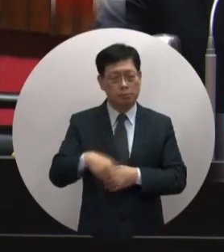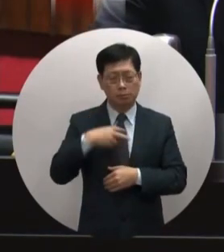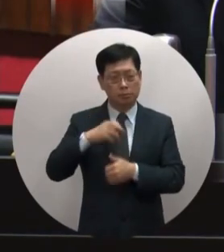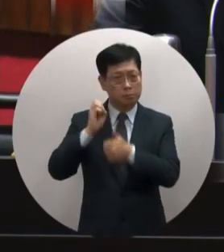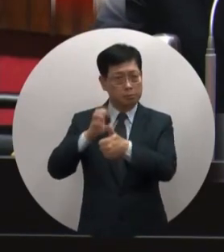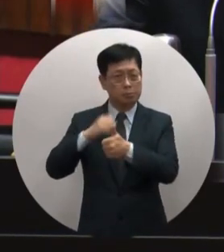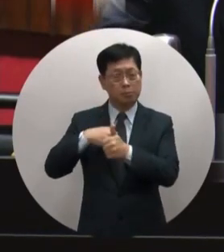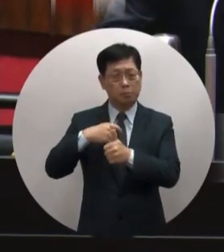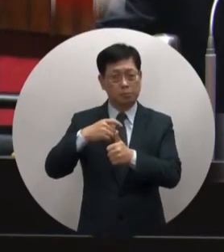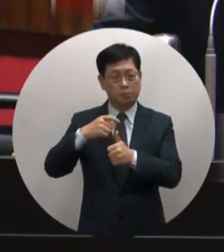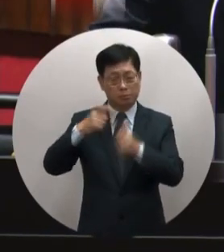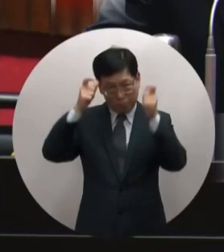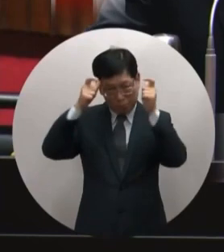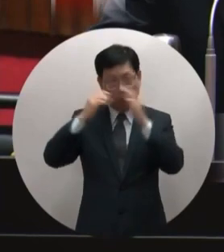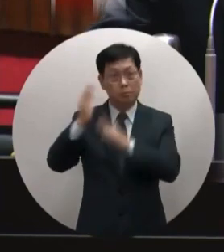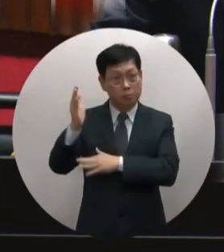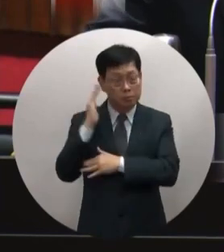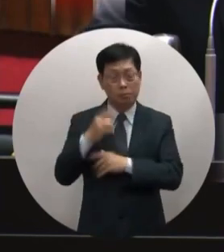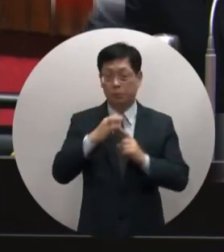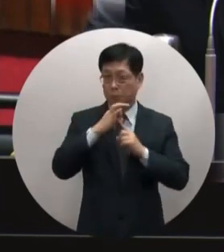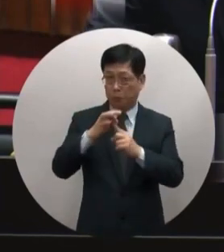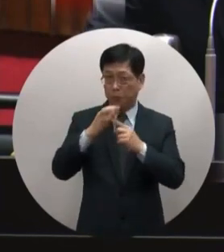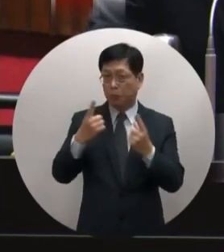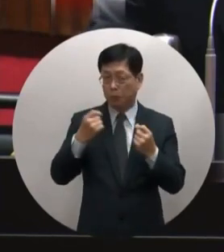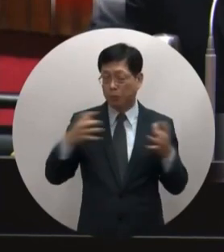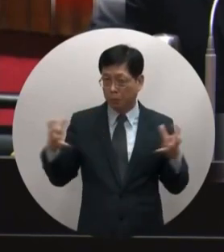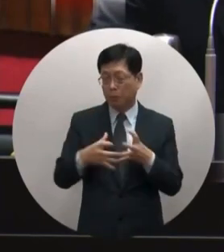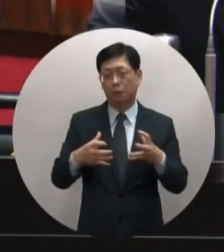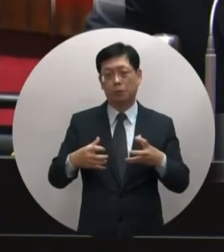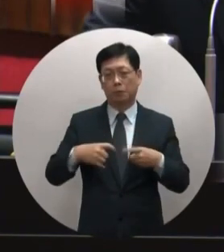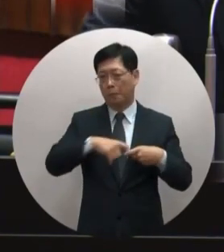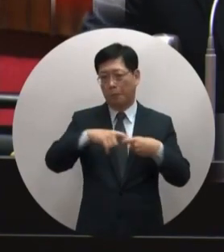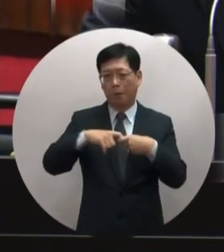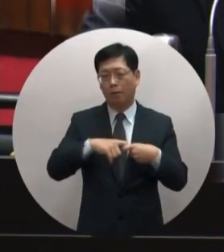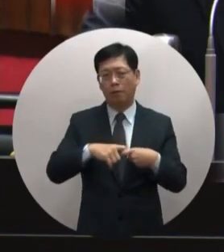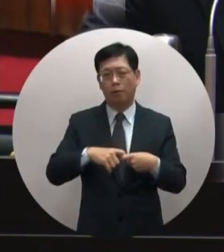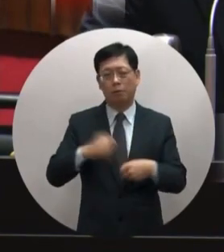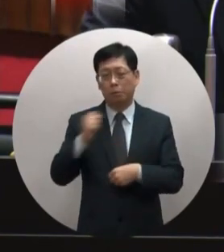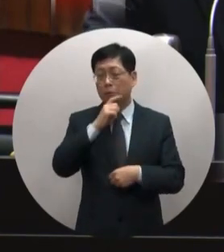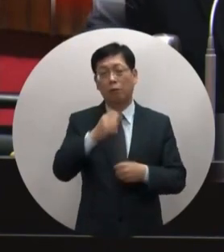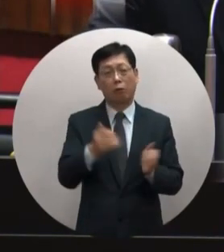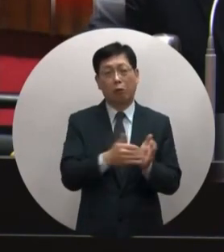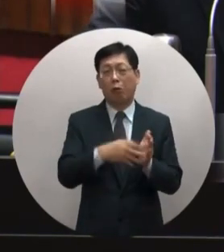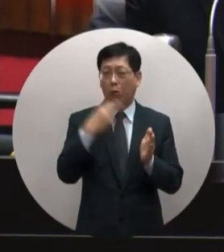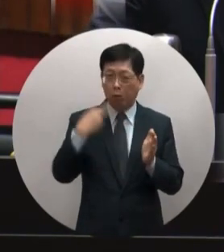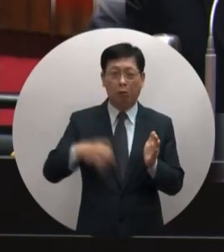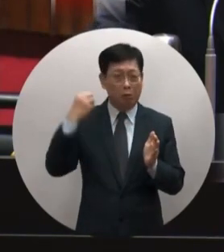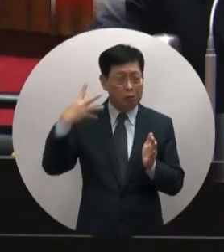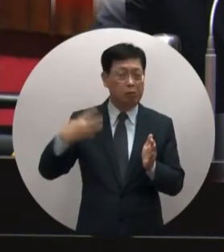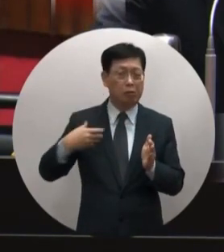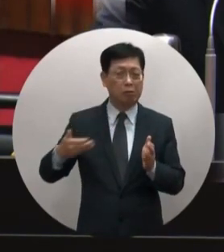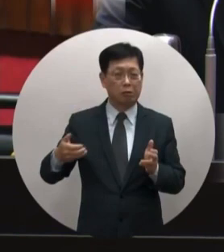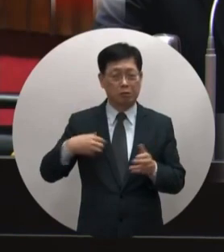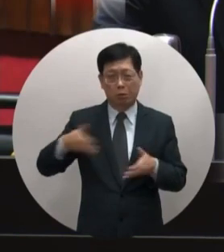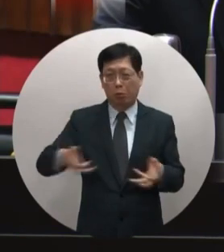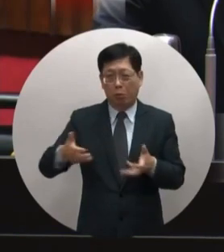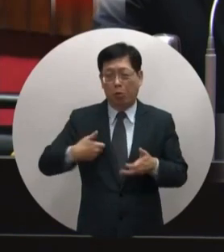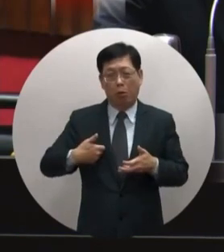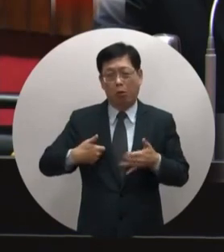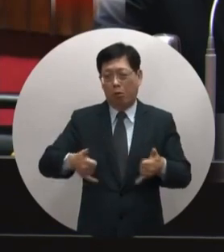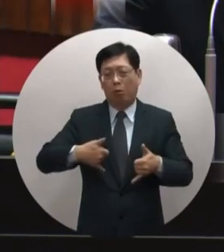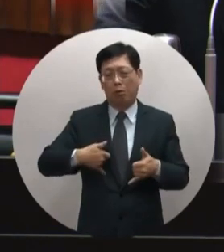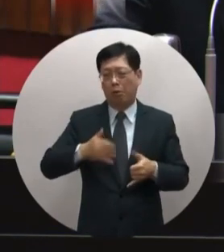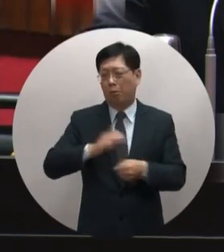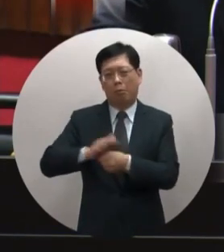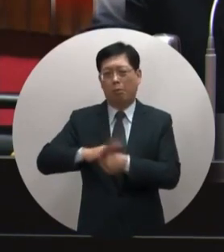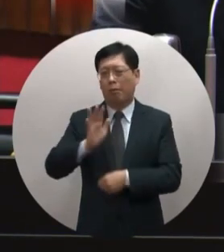高雄市政府連公車路線都一體不要這個好了再又重新開來哇哇補補